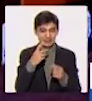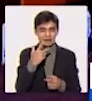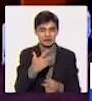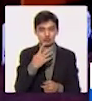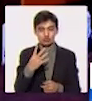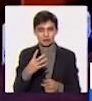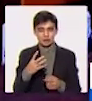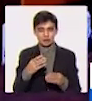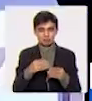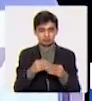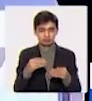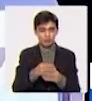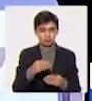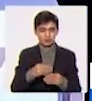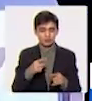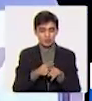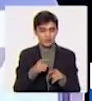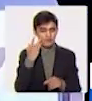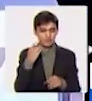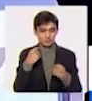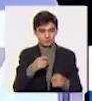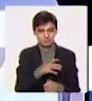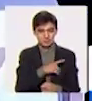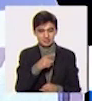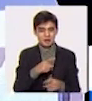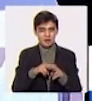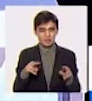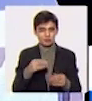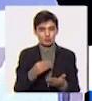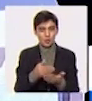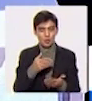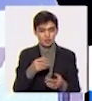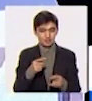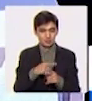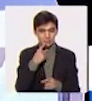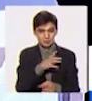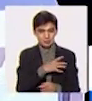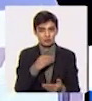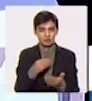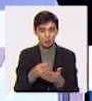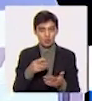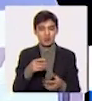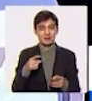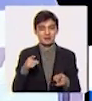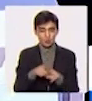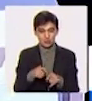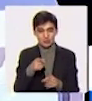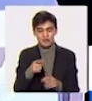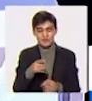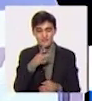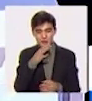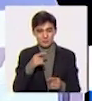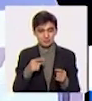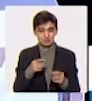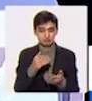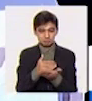қабатты маскалар жиі сатылатын да. Оларды бәрібір мынау қымбат дегеннің өзінде де, қымбаттың өзін уақытында тазалап отырмайтын болсаңыз,